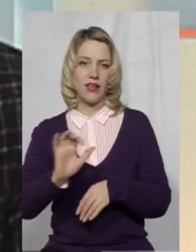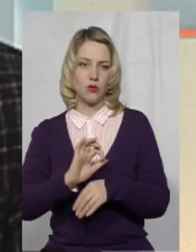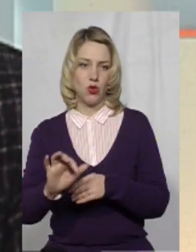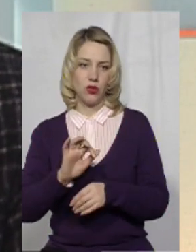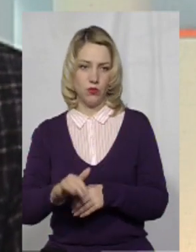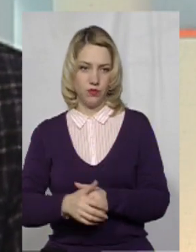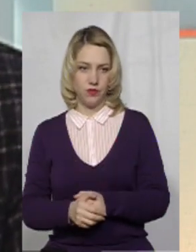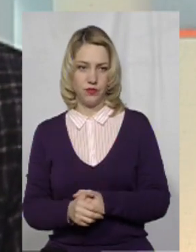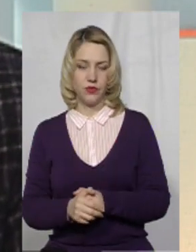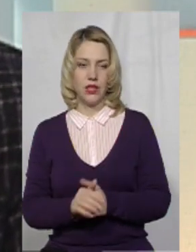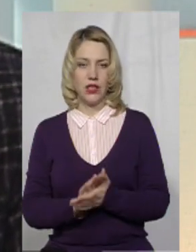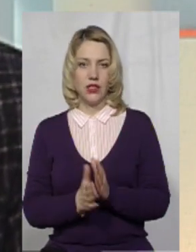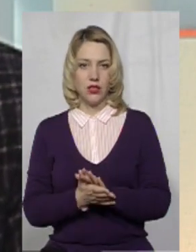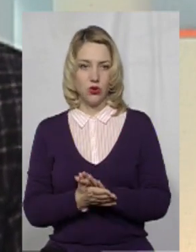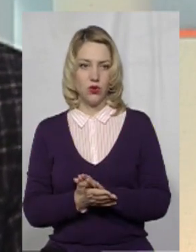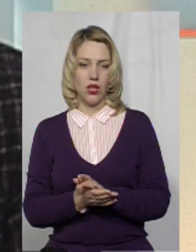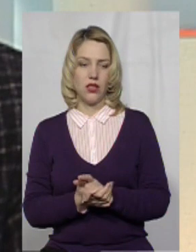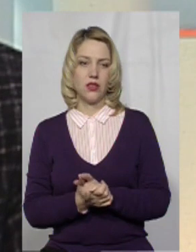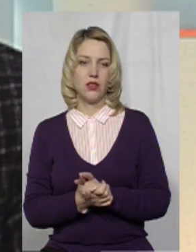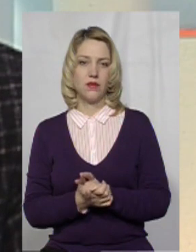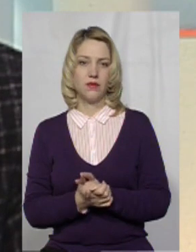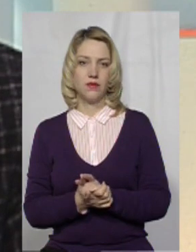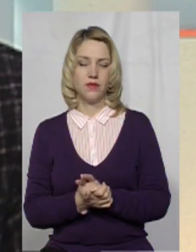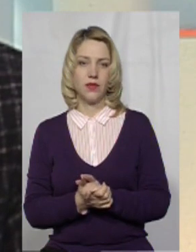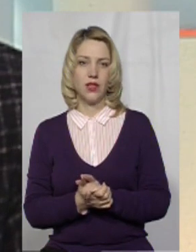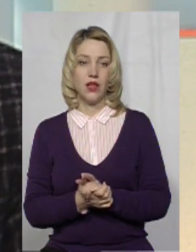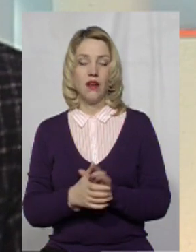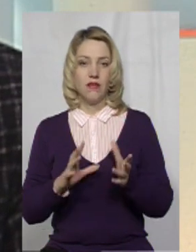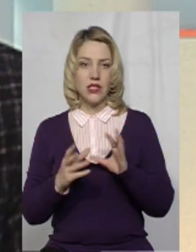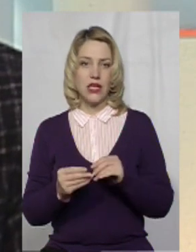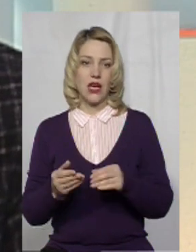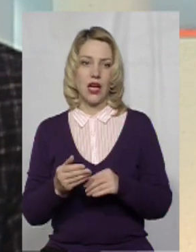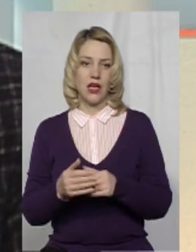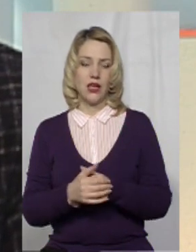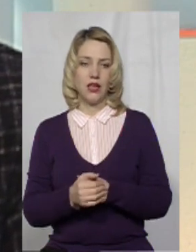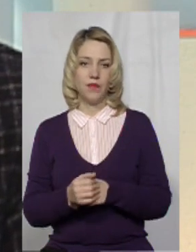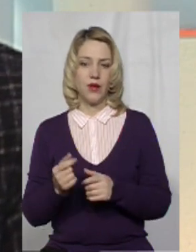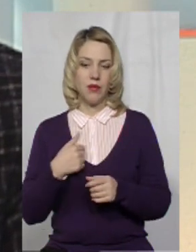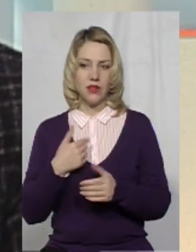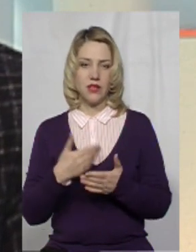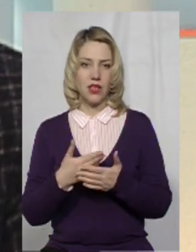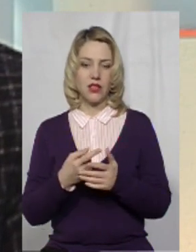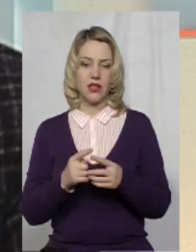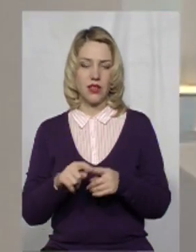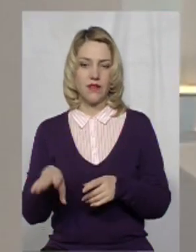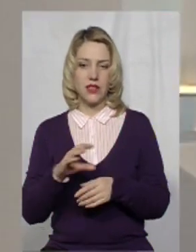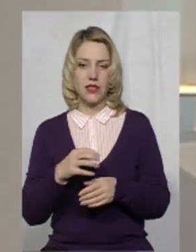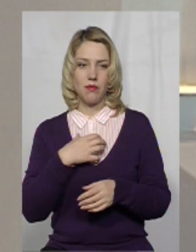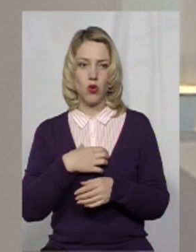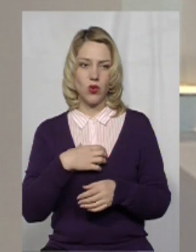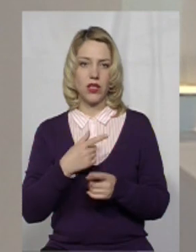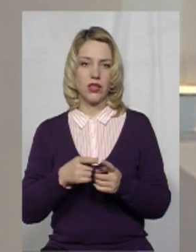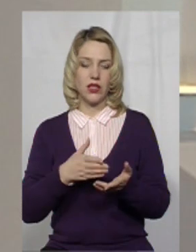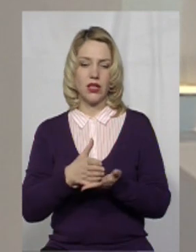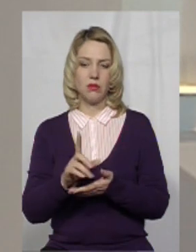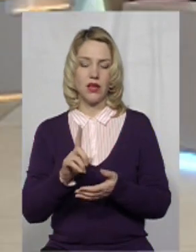експортній ситуації, нарощуючи експортні можливості. Взагалі, мені здається, оті всі пріоритети, і ті всі напрямки, які